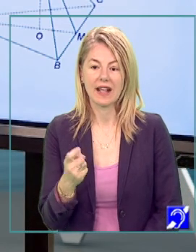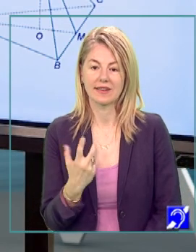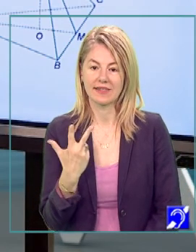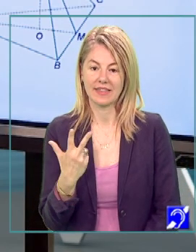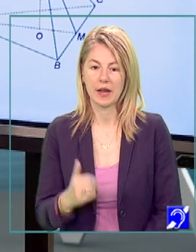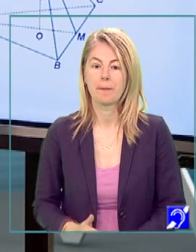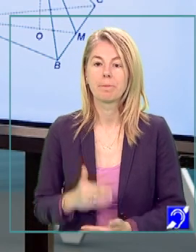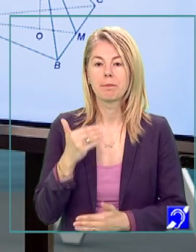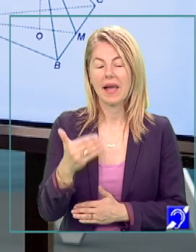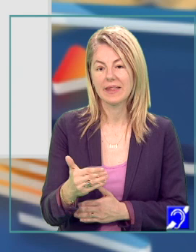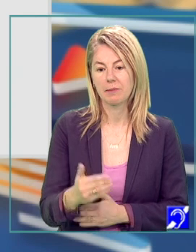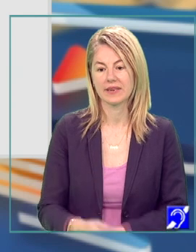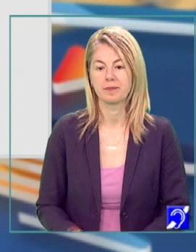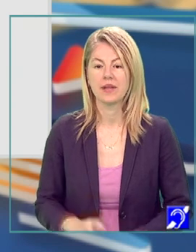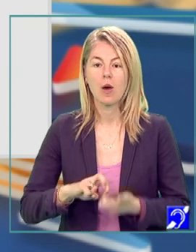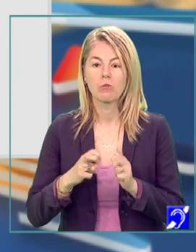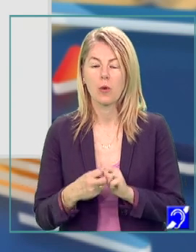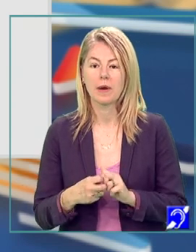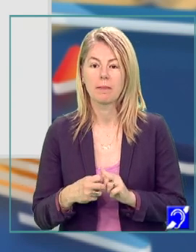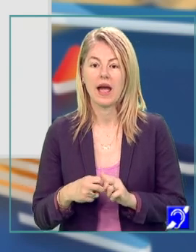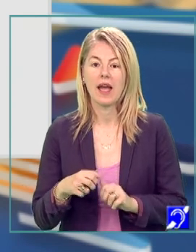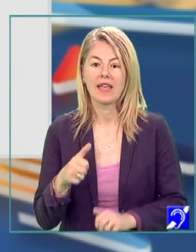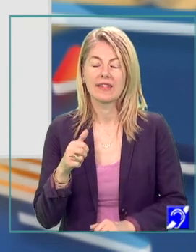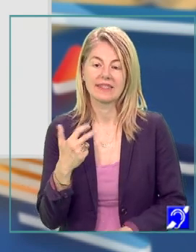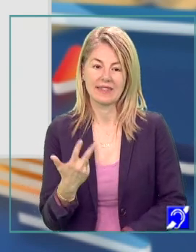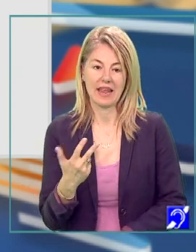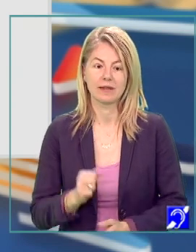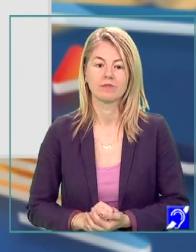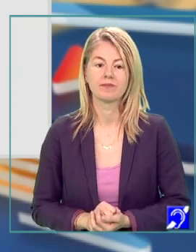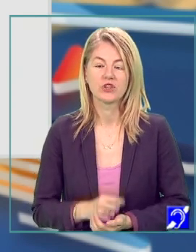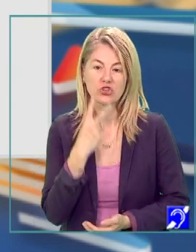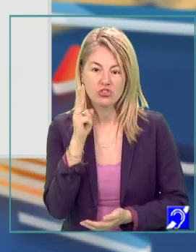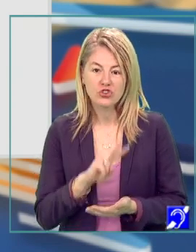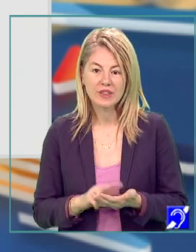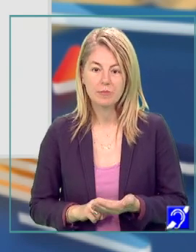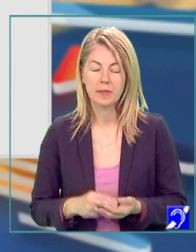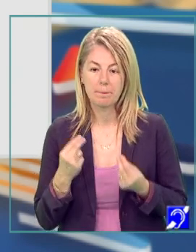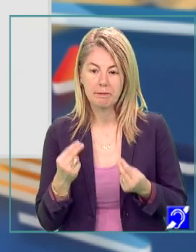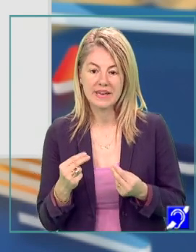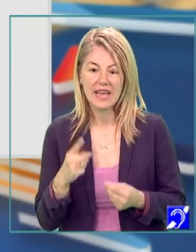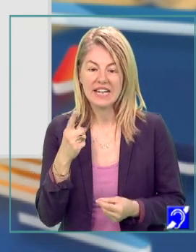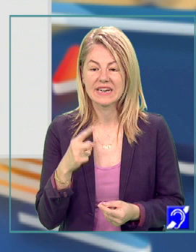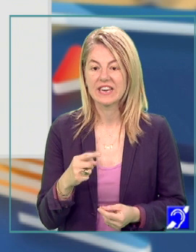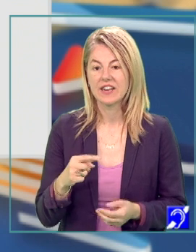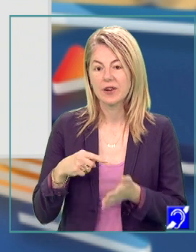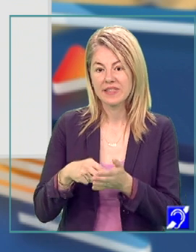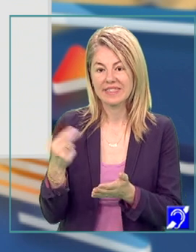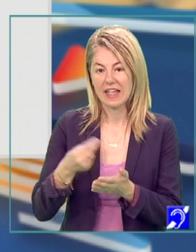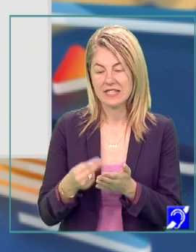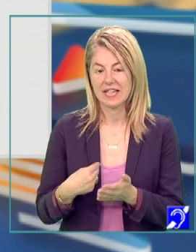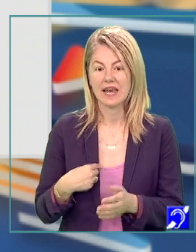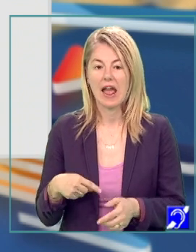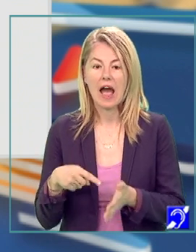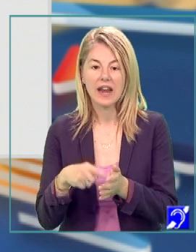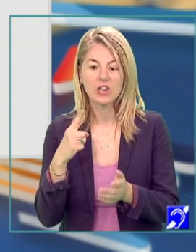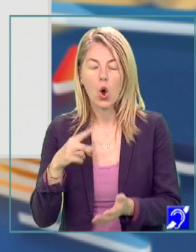mai departe la problema de geometrie în spațiu. Citim problema. În figura 3 este